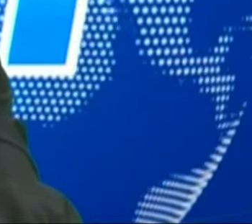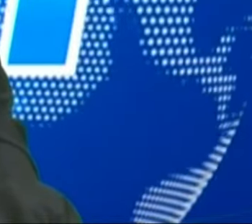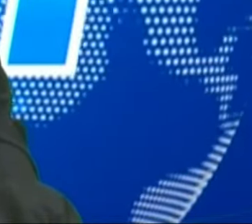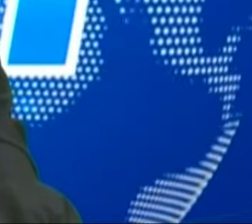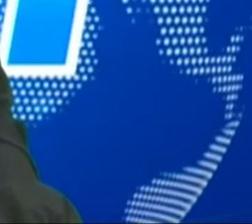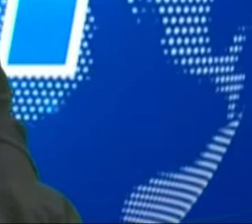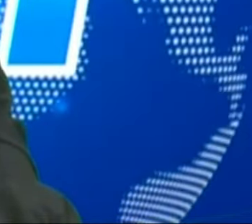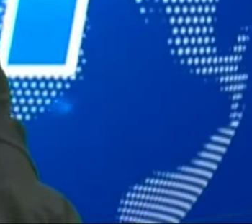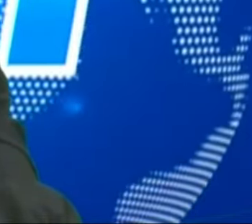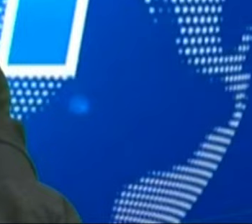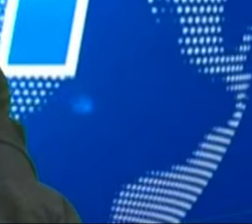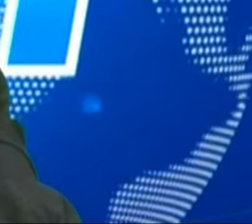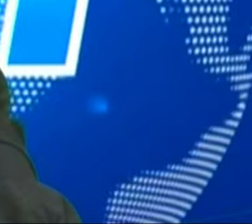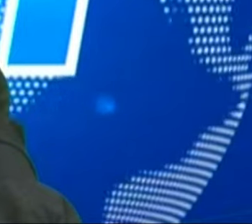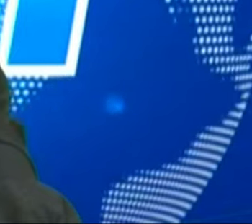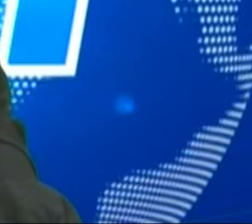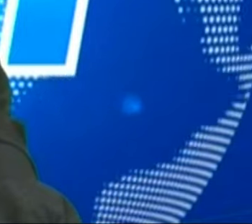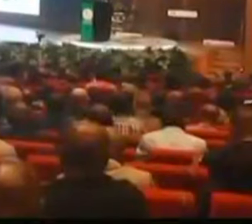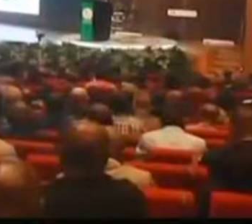point avec Nadine Yaon.